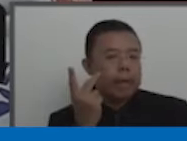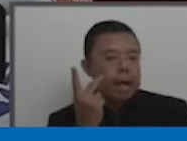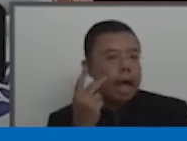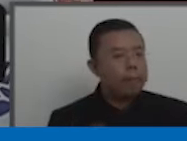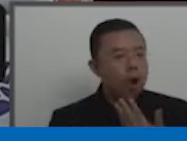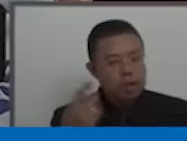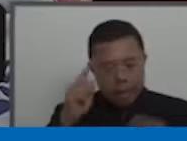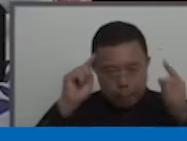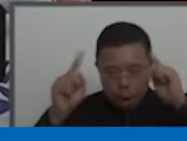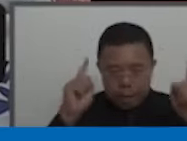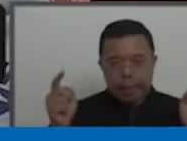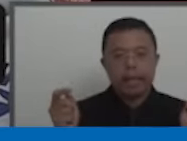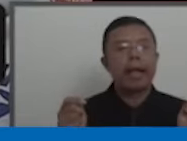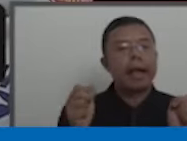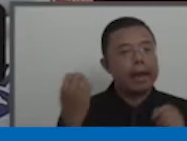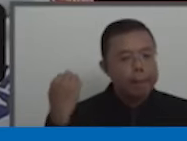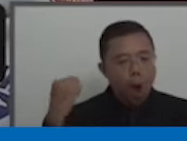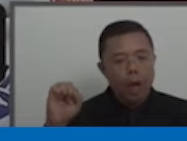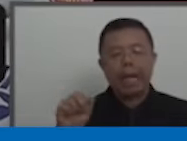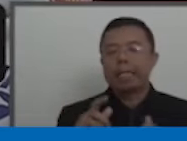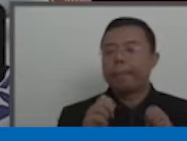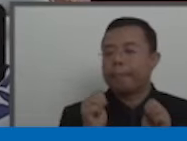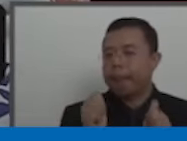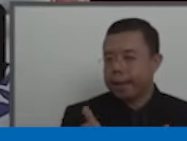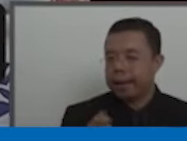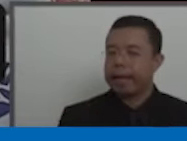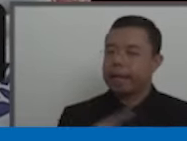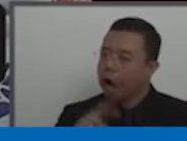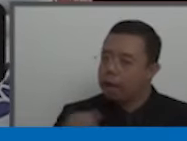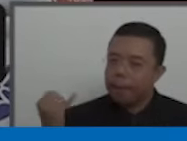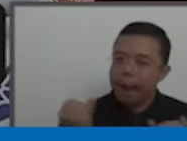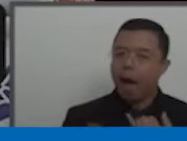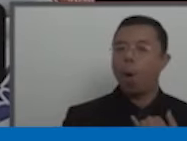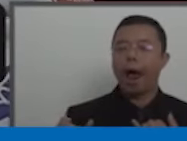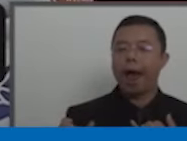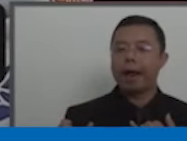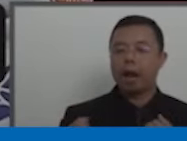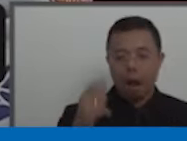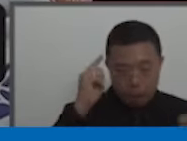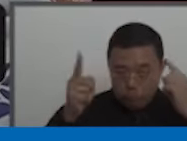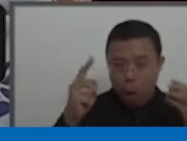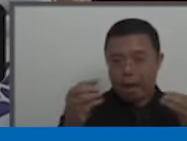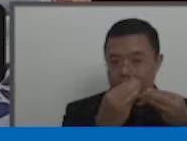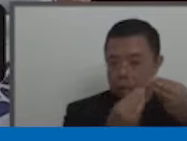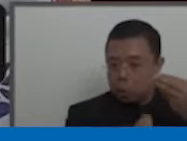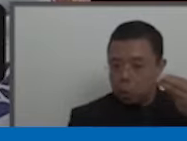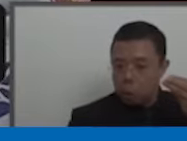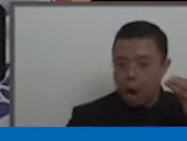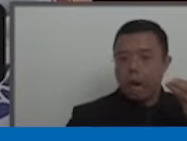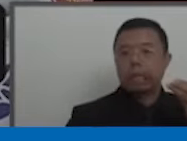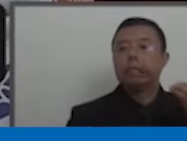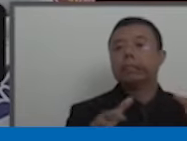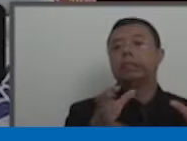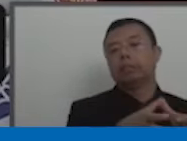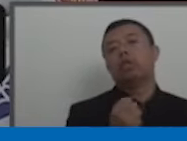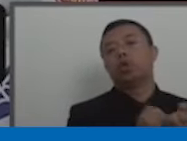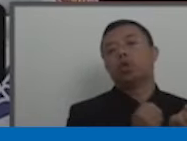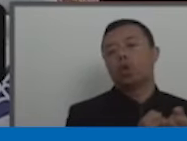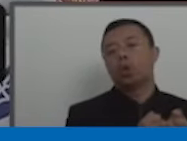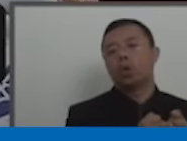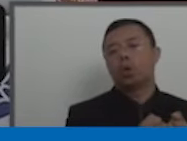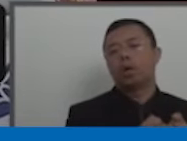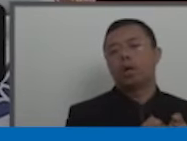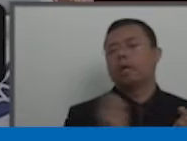politik demokrasi dengan baik kita mesti melawan politik dinasti itu yang didukung oleh mereka yang statementnya